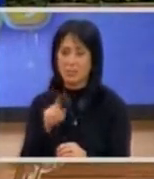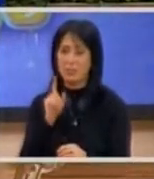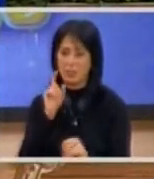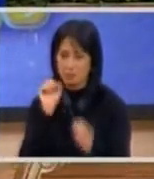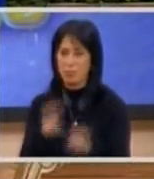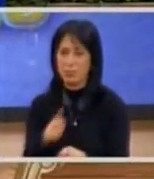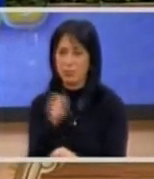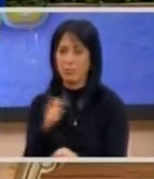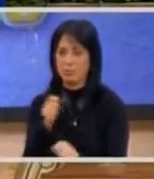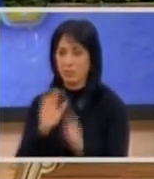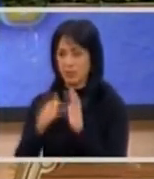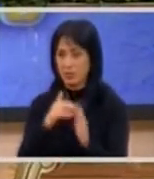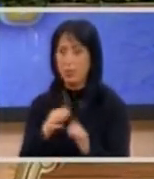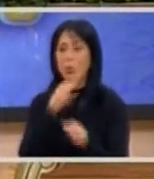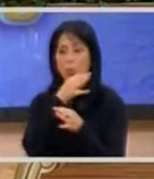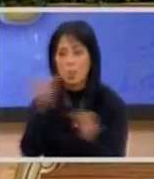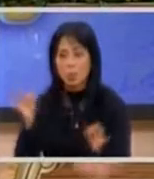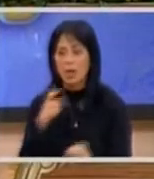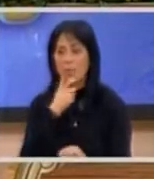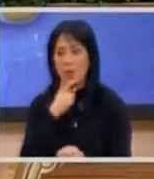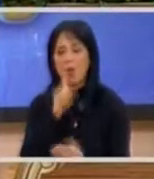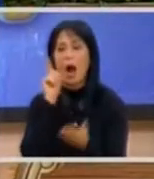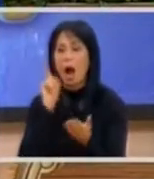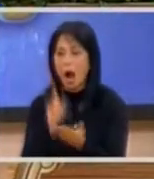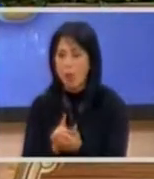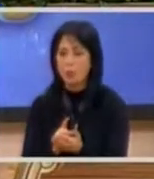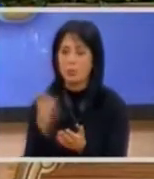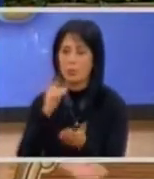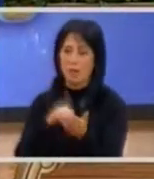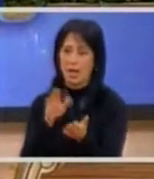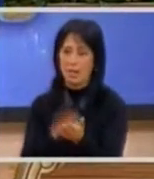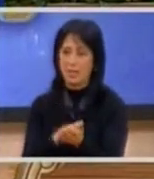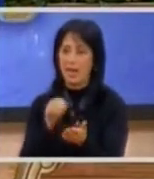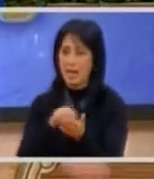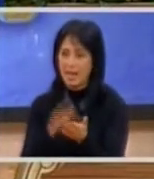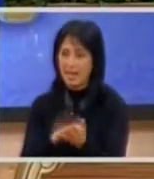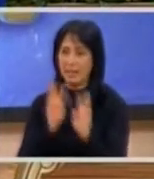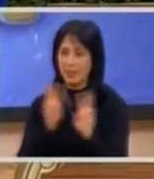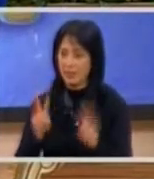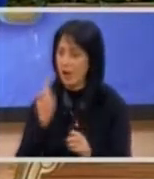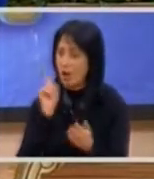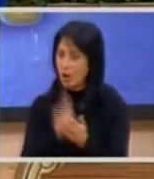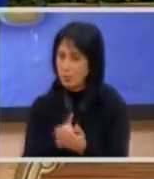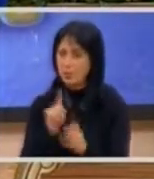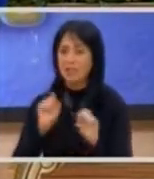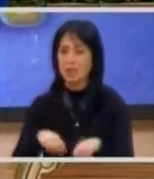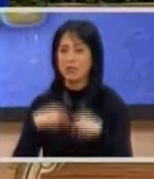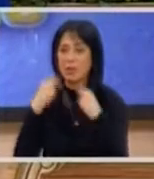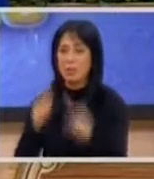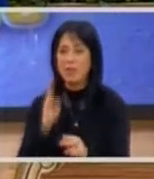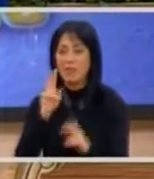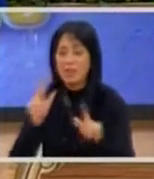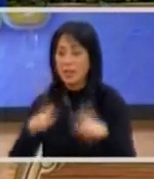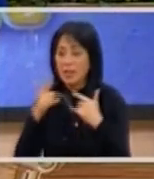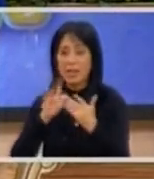ამიტომ უთხრათ კიდევ მაყურებელს, რომ აუცილებელია რომ დარეგისტრირდნენ თქვენ გვერდზე, რათა საშუალება მიეცათ, რომ ვისაც არ აქვს